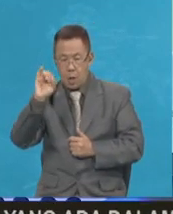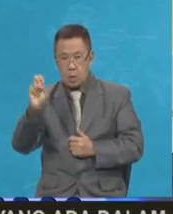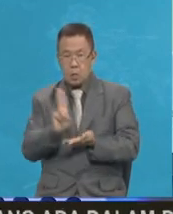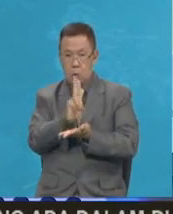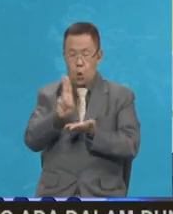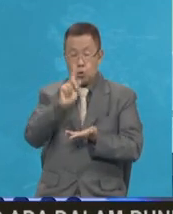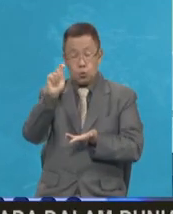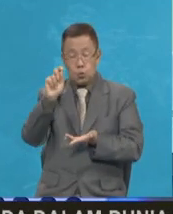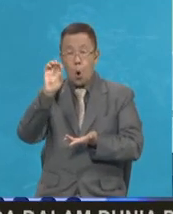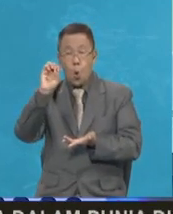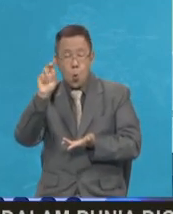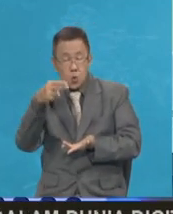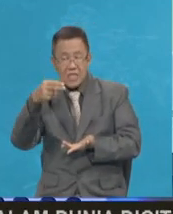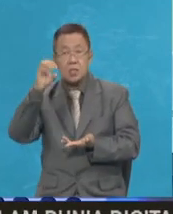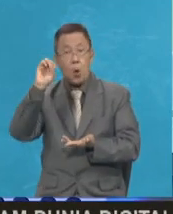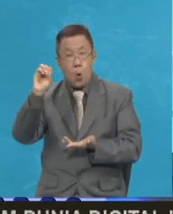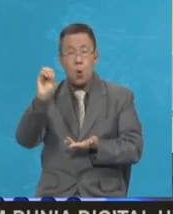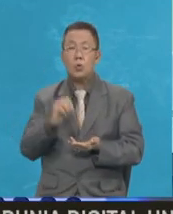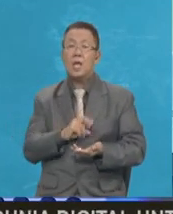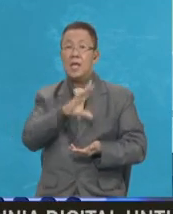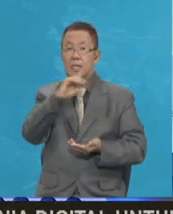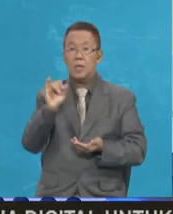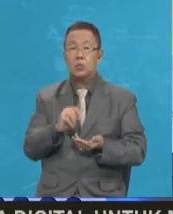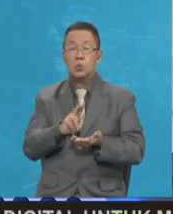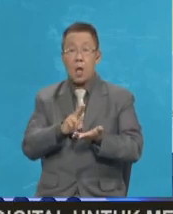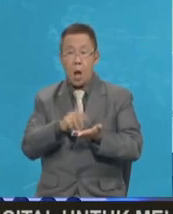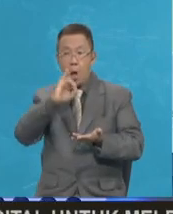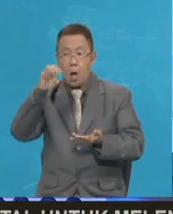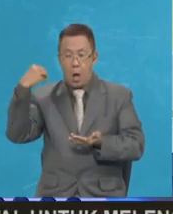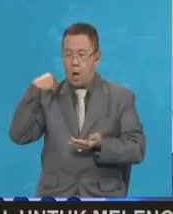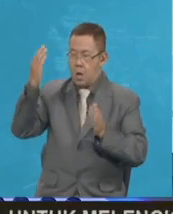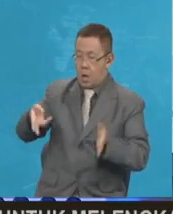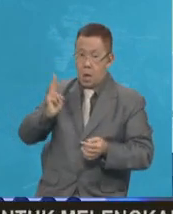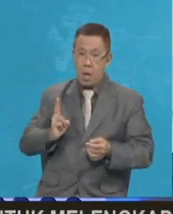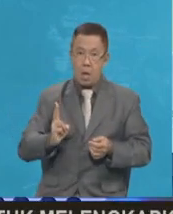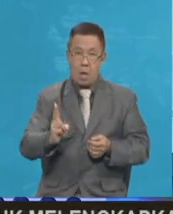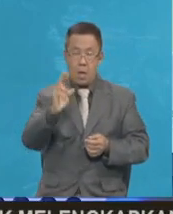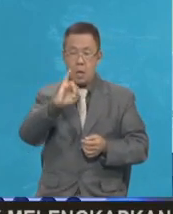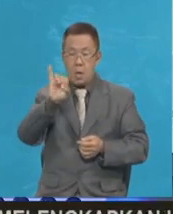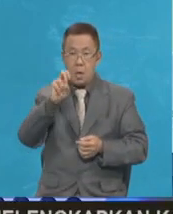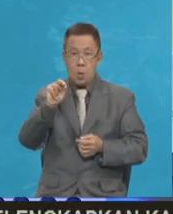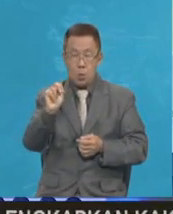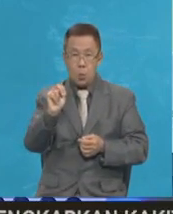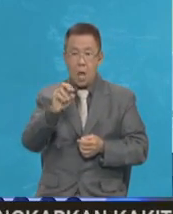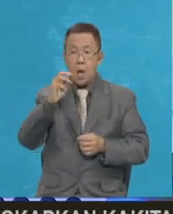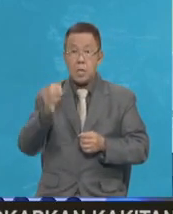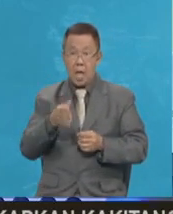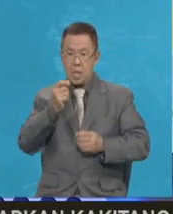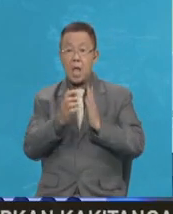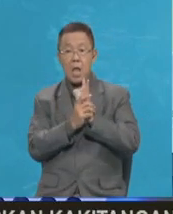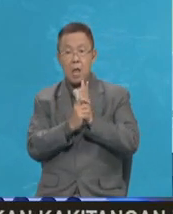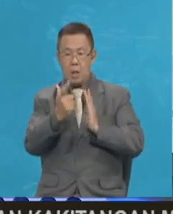Tun Hussein onn Malaysia majelis agama Islam Negeri Johor jabatan agama Islam Negeri Johor dan jabatan Mufti